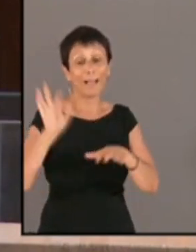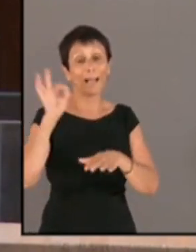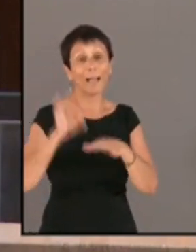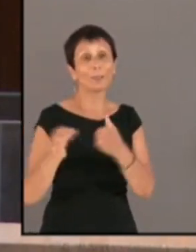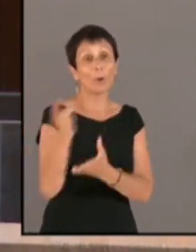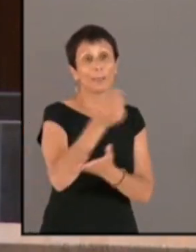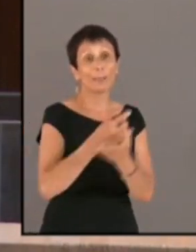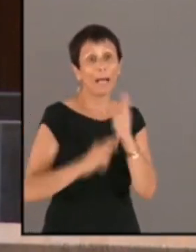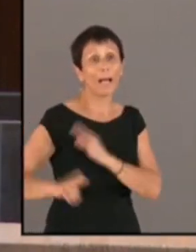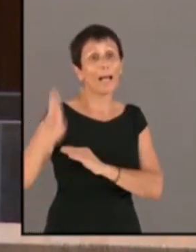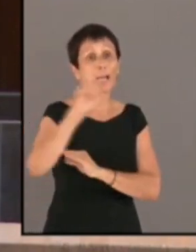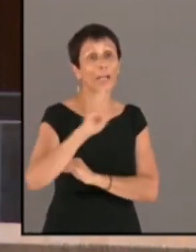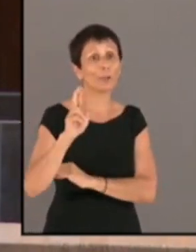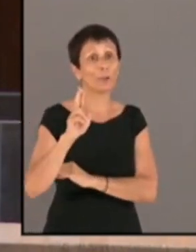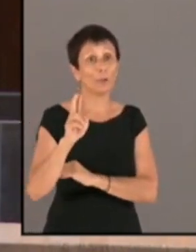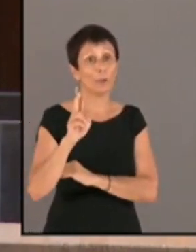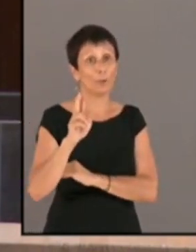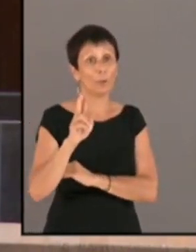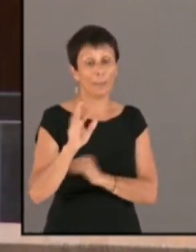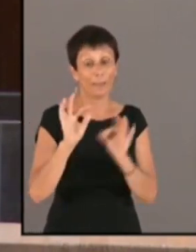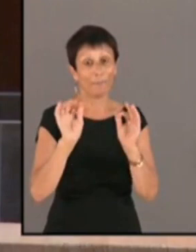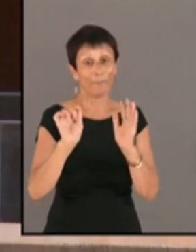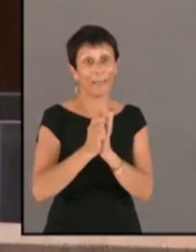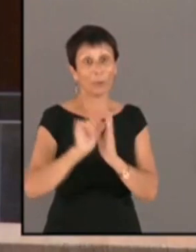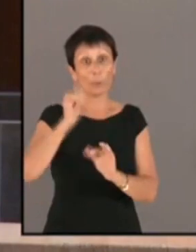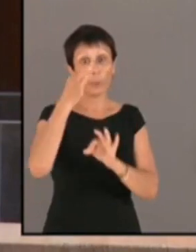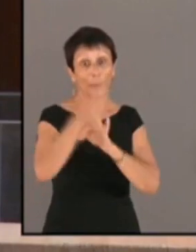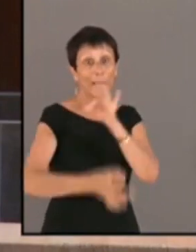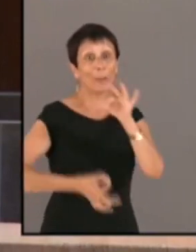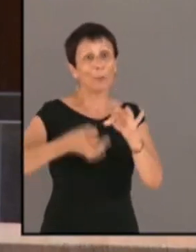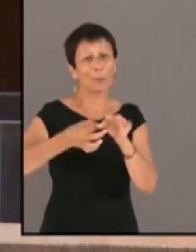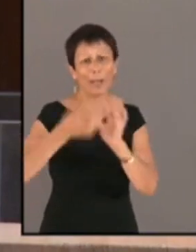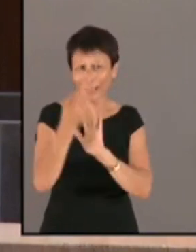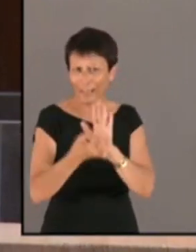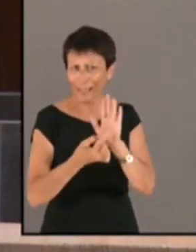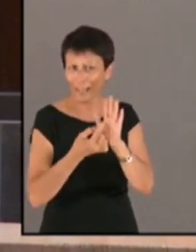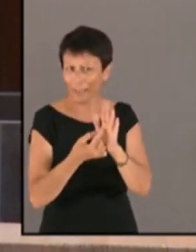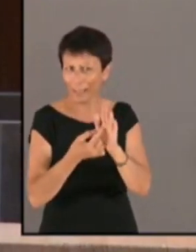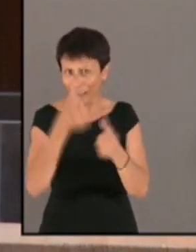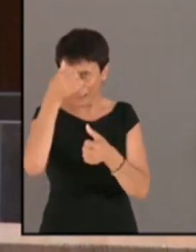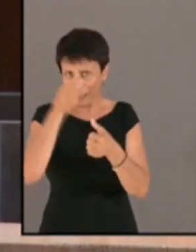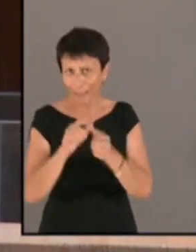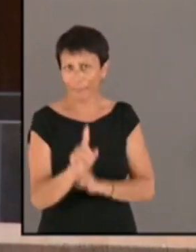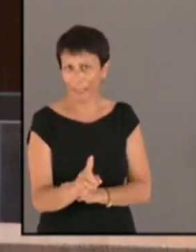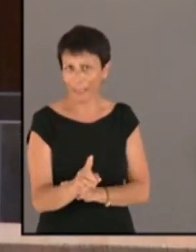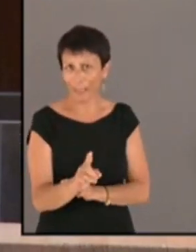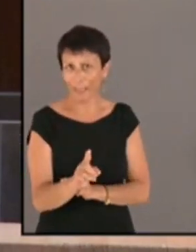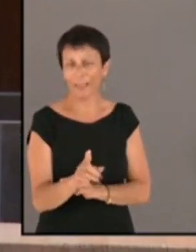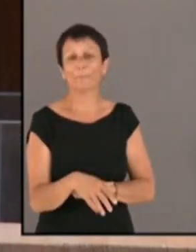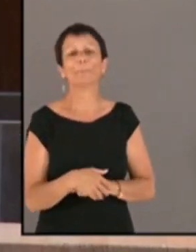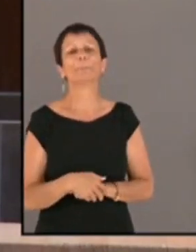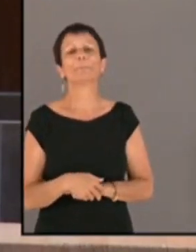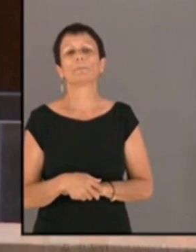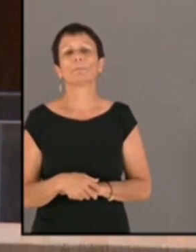et régionales, et plus précisément lors du premier tour. Je vous rappelle qu'il y avait